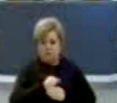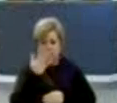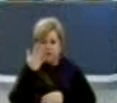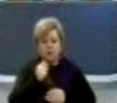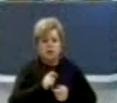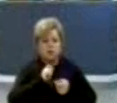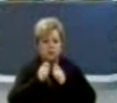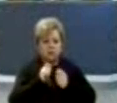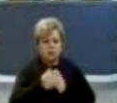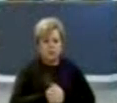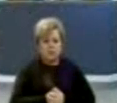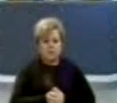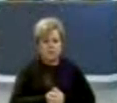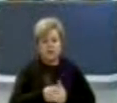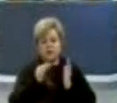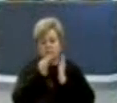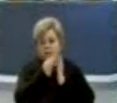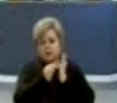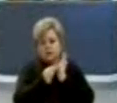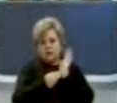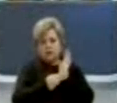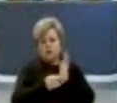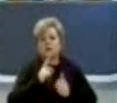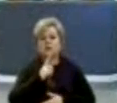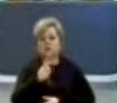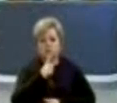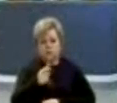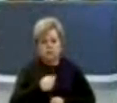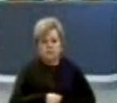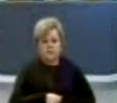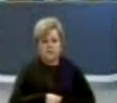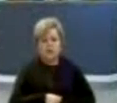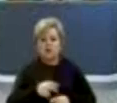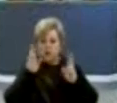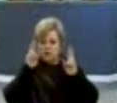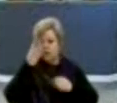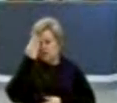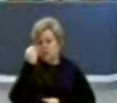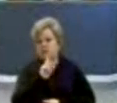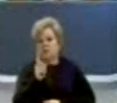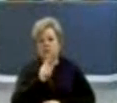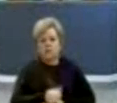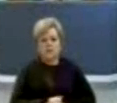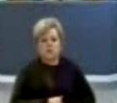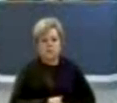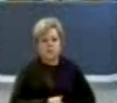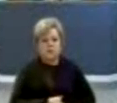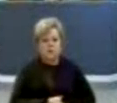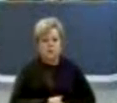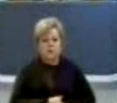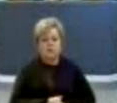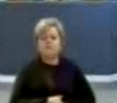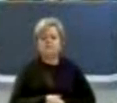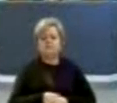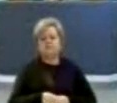me Vučićin, i kemi disa pika që kanë bënë me dialogun, të cilat shpresoj ti mos keni harruar, po nëse i keni harruar, unë edhe do t'i lexoj